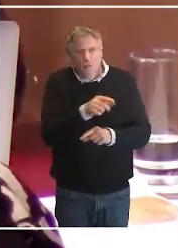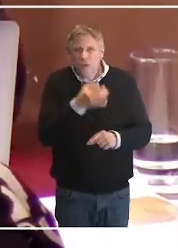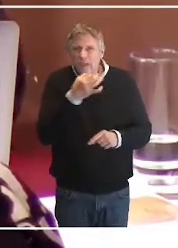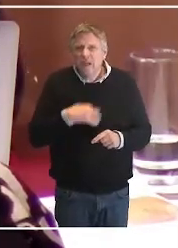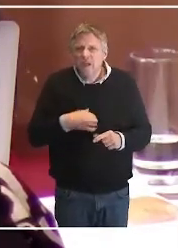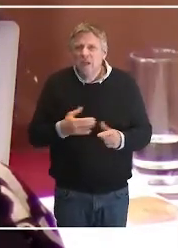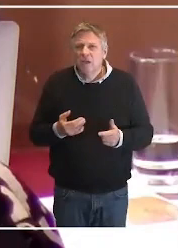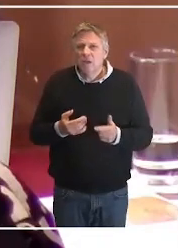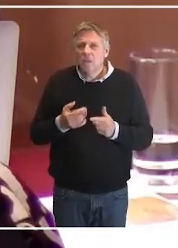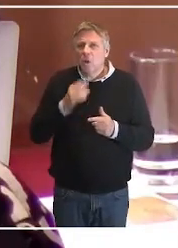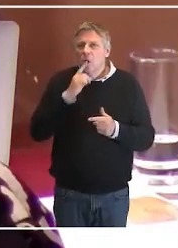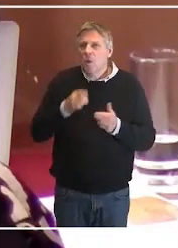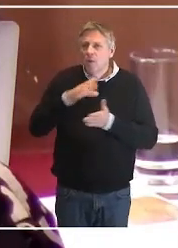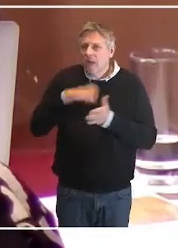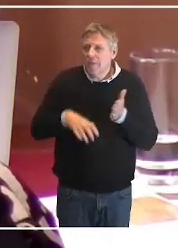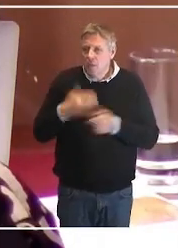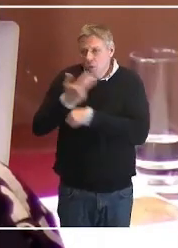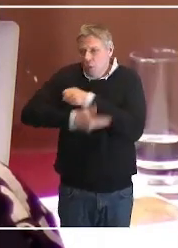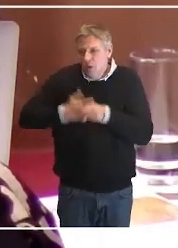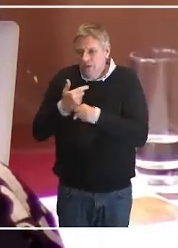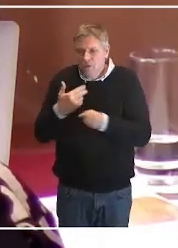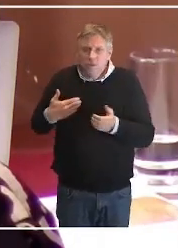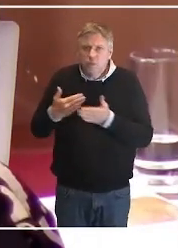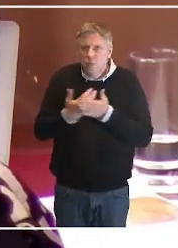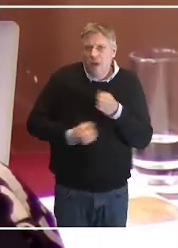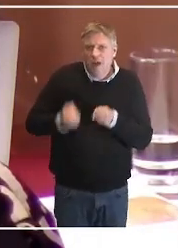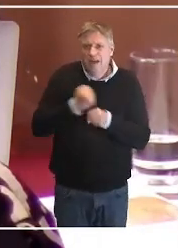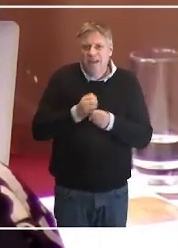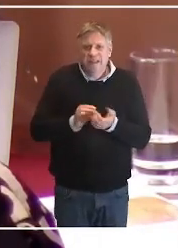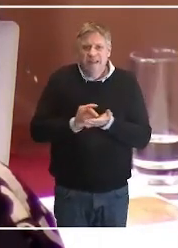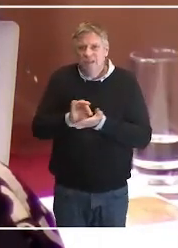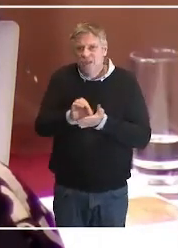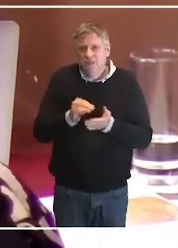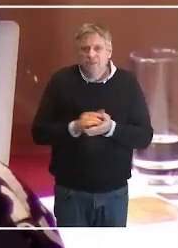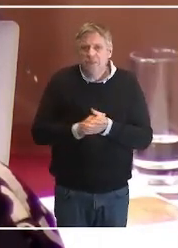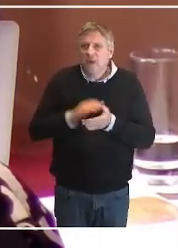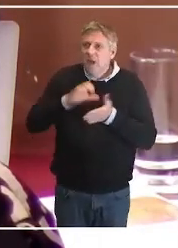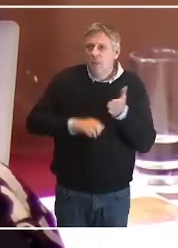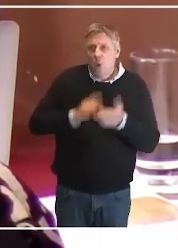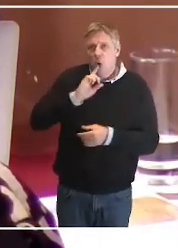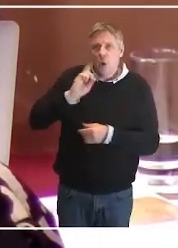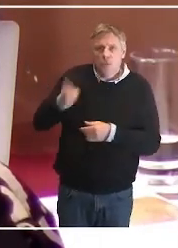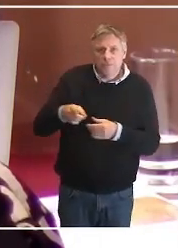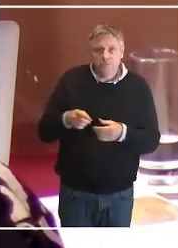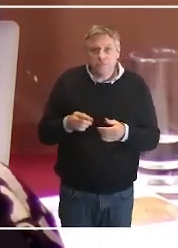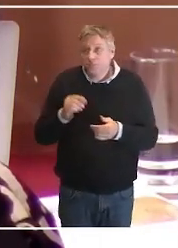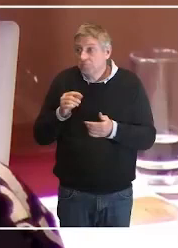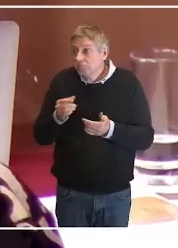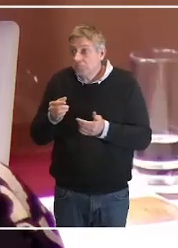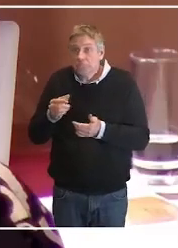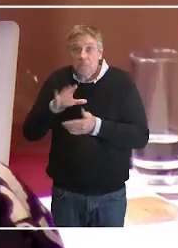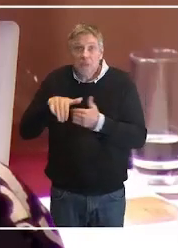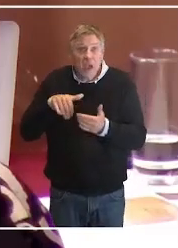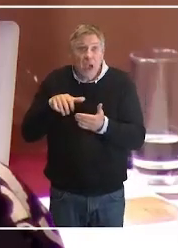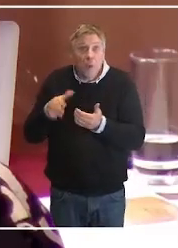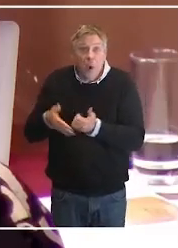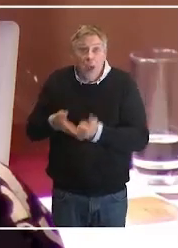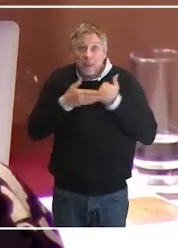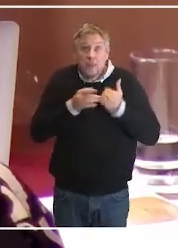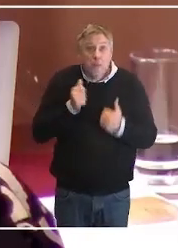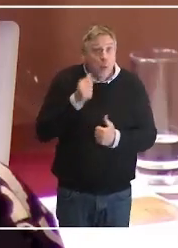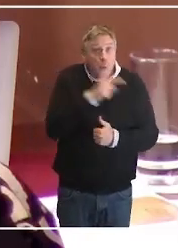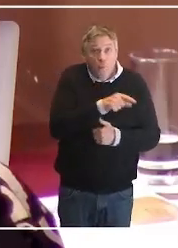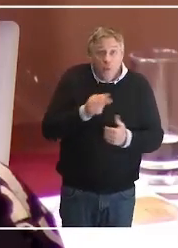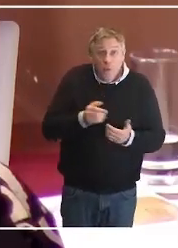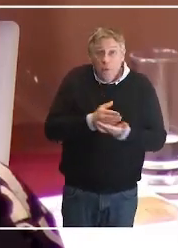un rapport, d'avoir attendu 3 ans pour pondre une stratégie, d'avoir commandé un rapport sur lequel finalement vous ne vous appuyez pas, ou très peu,